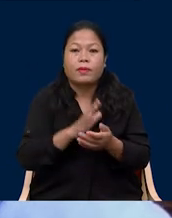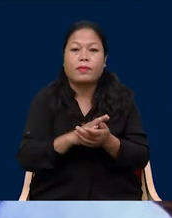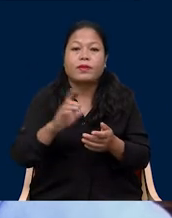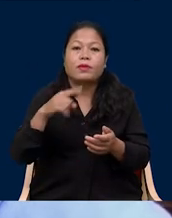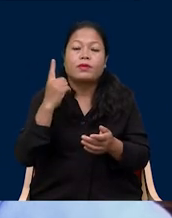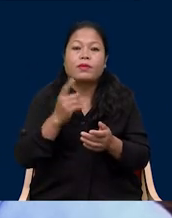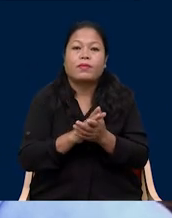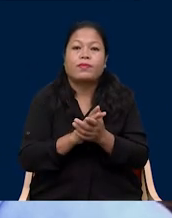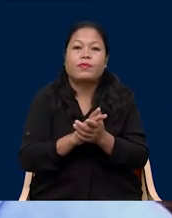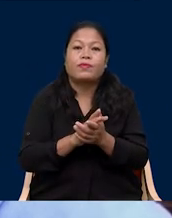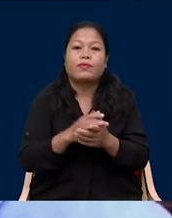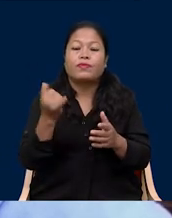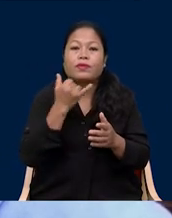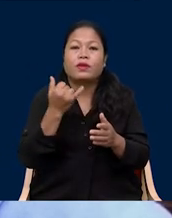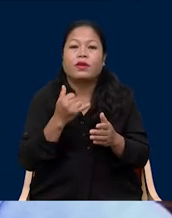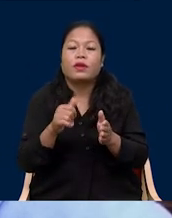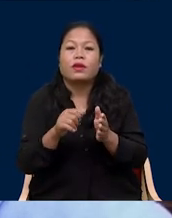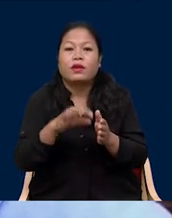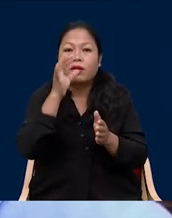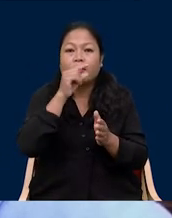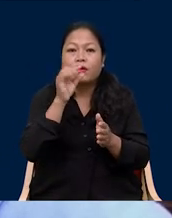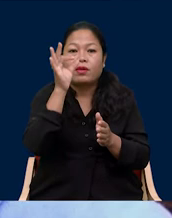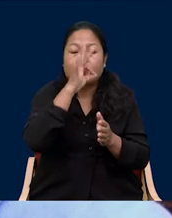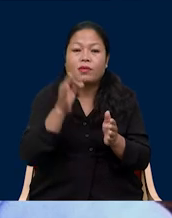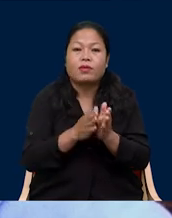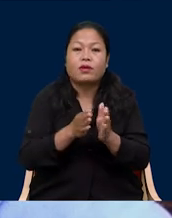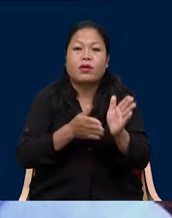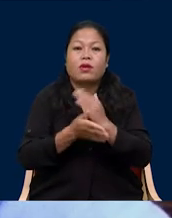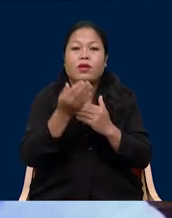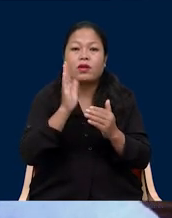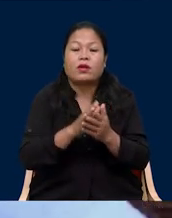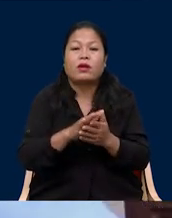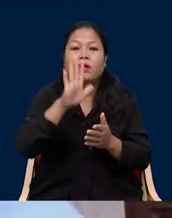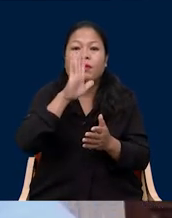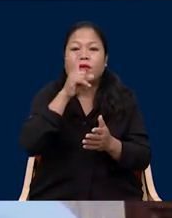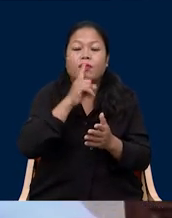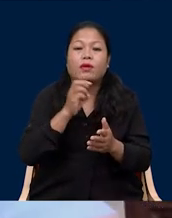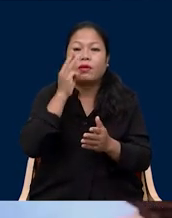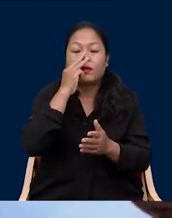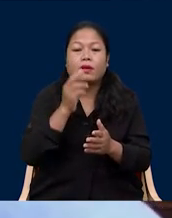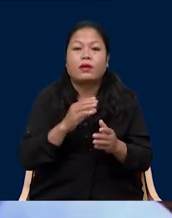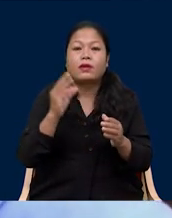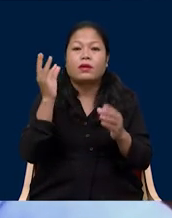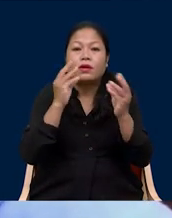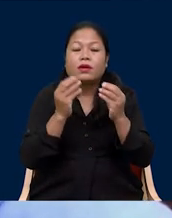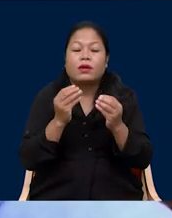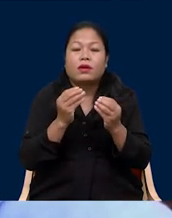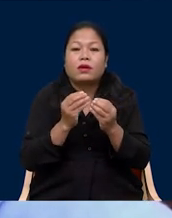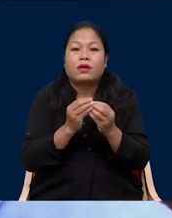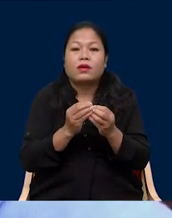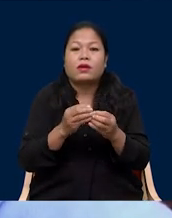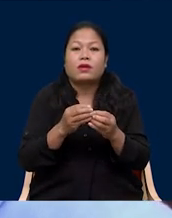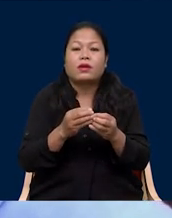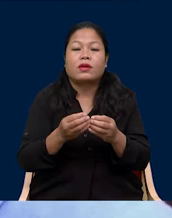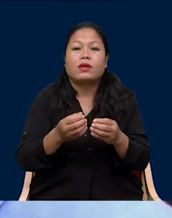भएको कपमा चाहिँ सबभन्दा पहिला चाहिँ जेन्डर एजेन्डालाई चाहिँ अगाडि सारेर चाहिँ जेन्डर एक्सन प्लान बनाएको थियो 5 वर्षमा चाहिँ, र त्यो के हद रूपमा